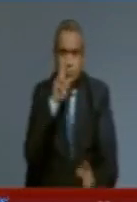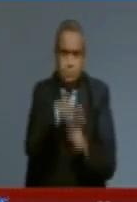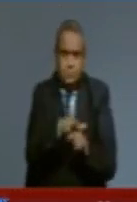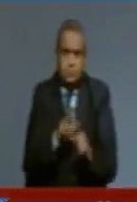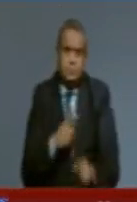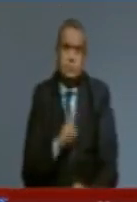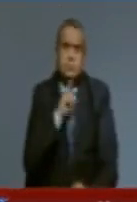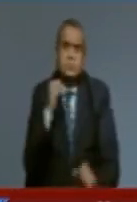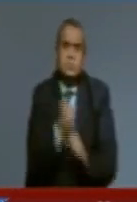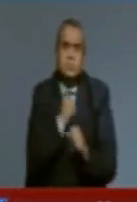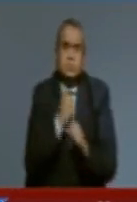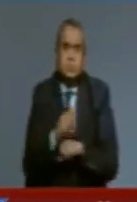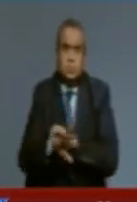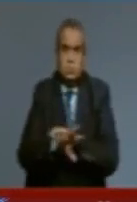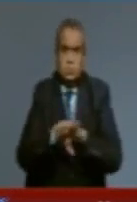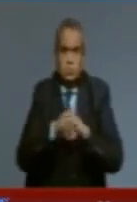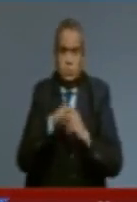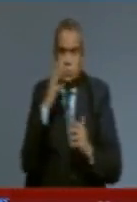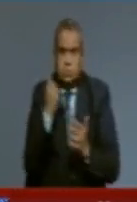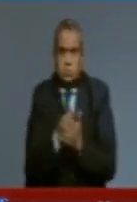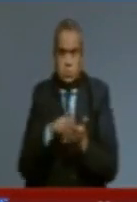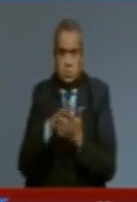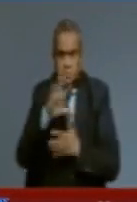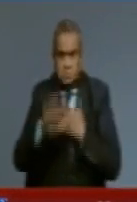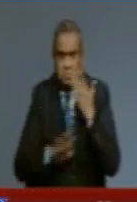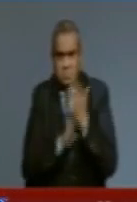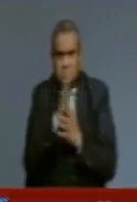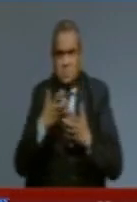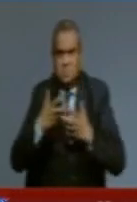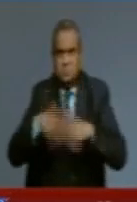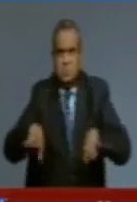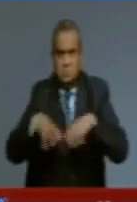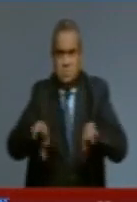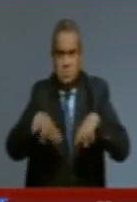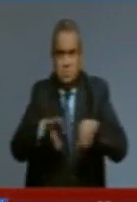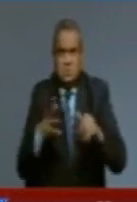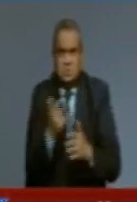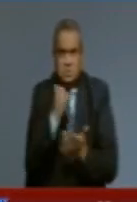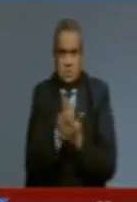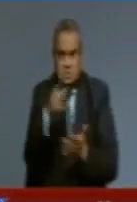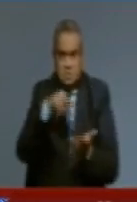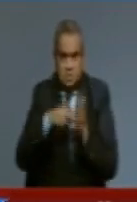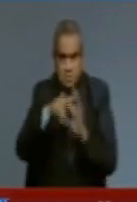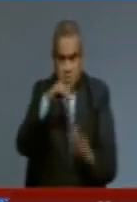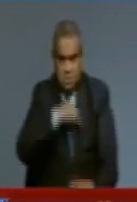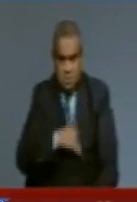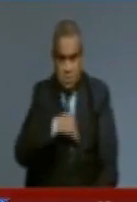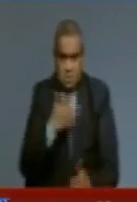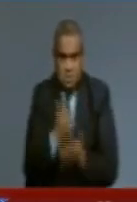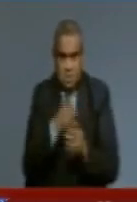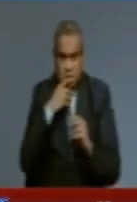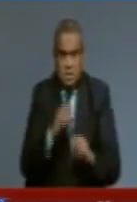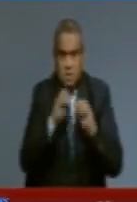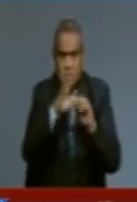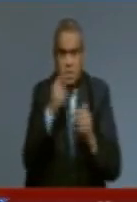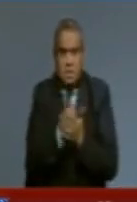وعمل على إنشاء بؤرة للانشقاق، وكان علينا أن نرد على مثل هذا